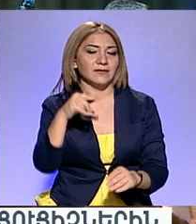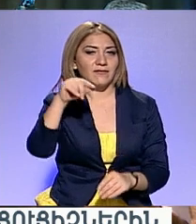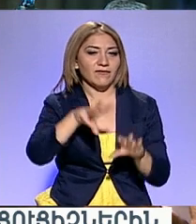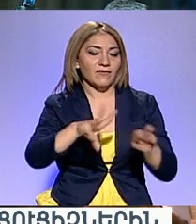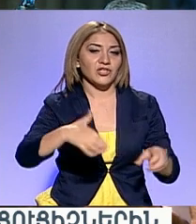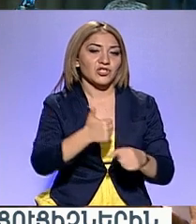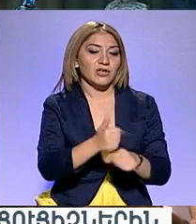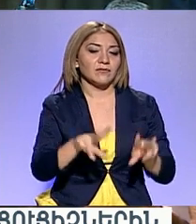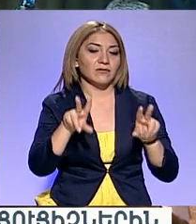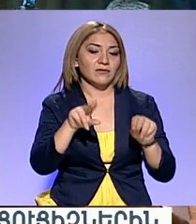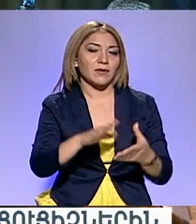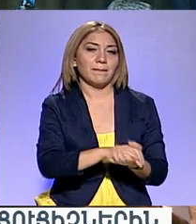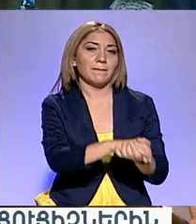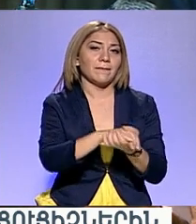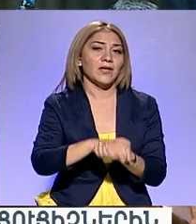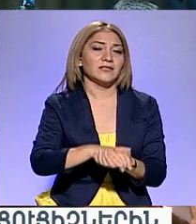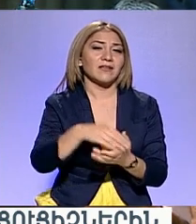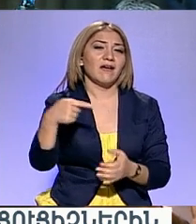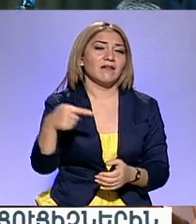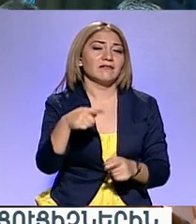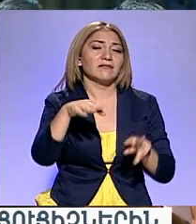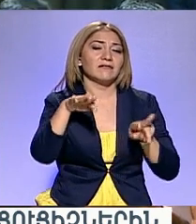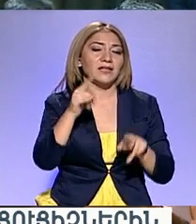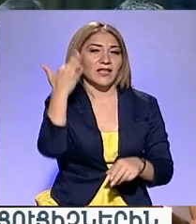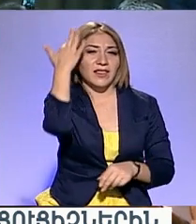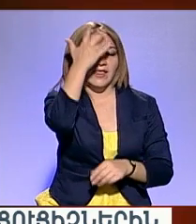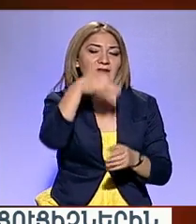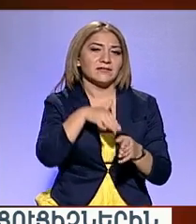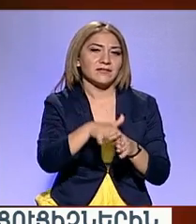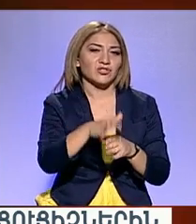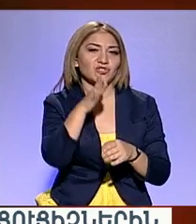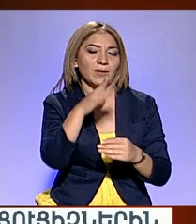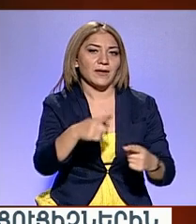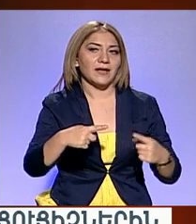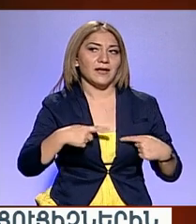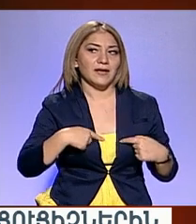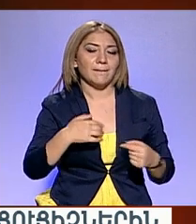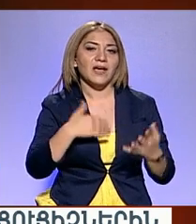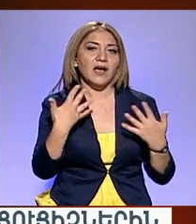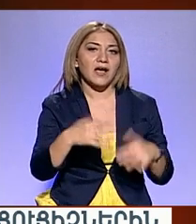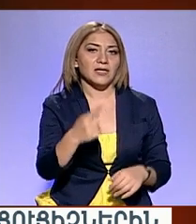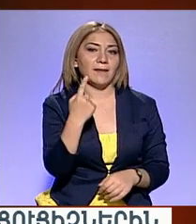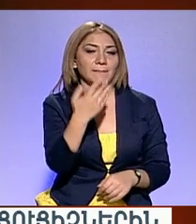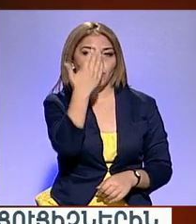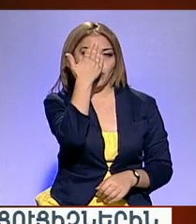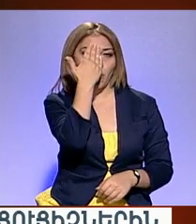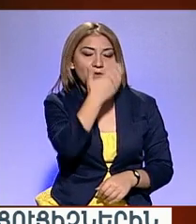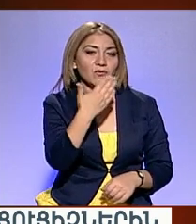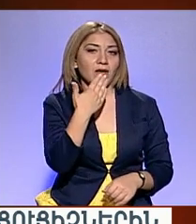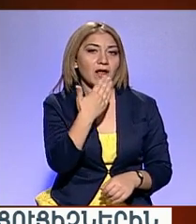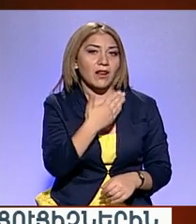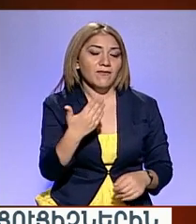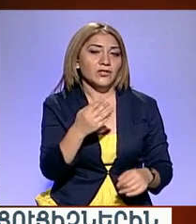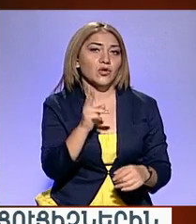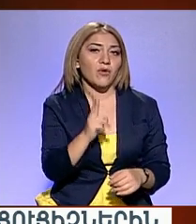Փաշինյանը ընդգծեց, որ եկել է միասին հազարամյակների երազանքը իրականացնելու ժամանակը։ Մենք այլևս մի ժողովուրդ ենք, որը